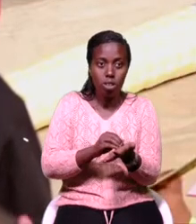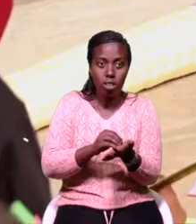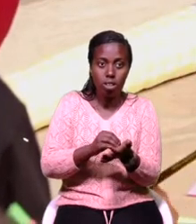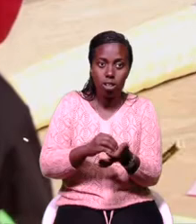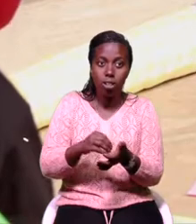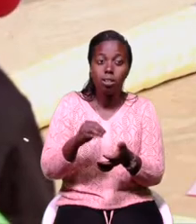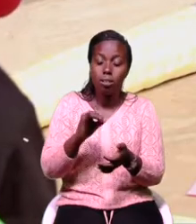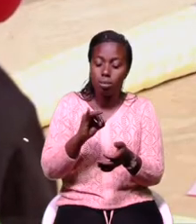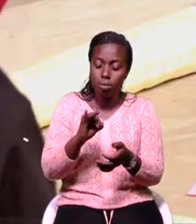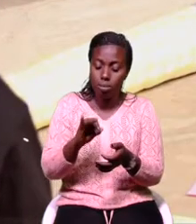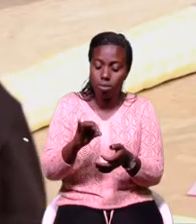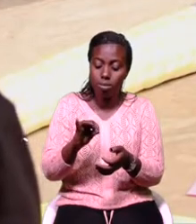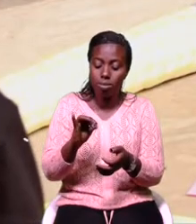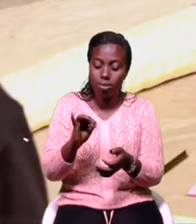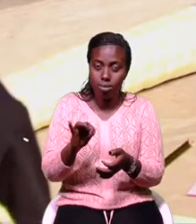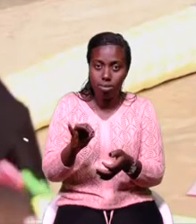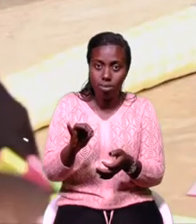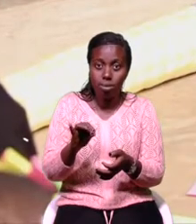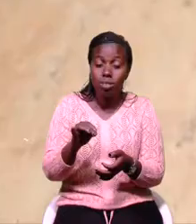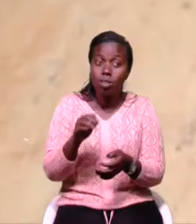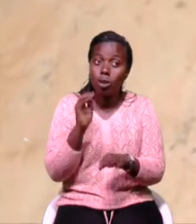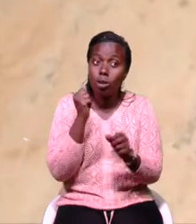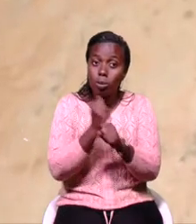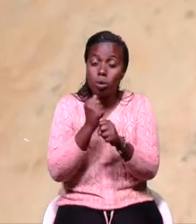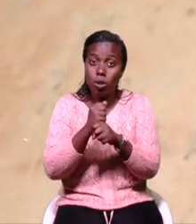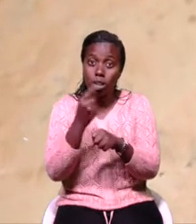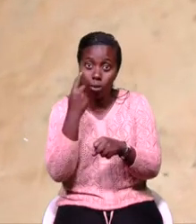ongera ucundi nawe bikore rejoice bikore turebe